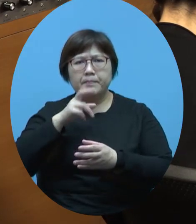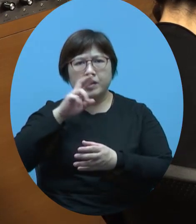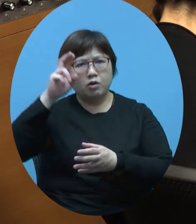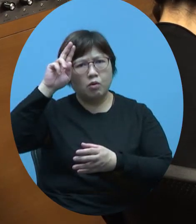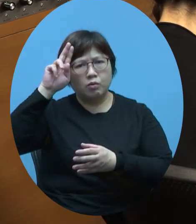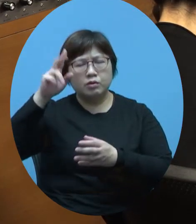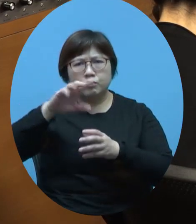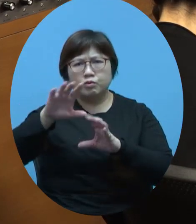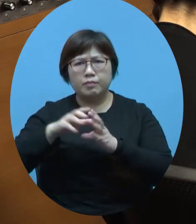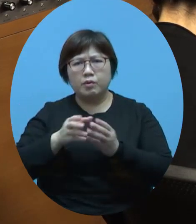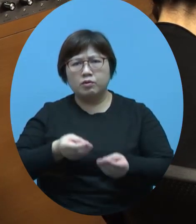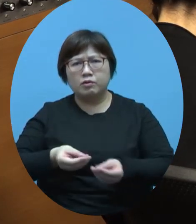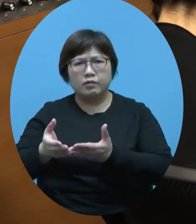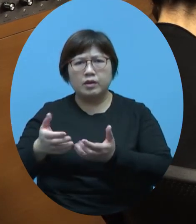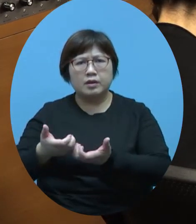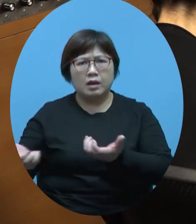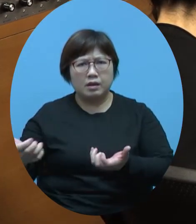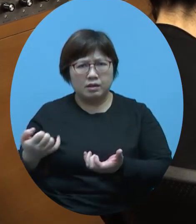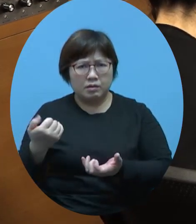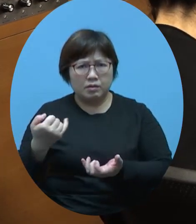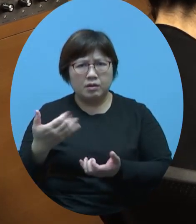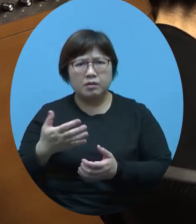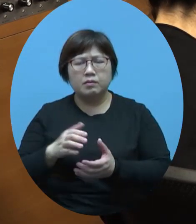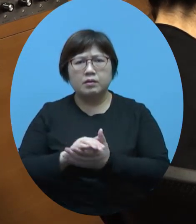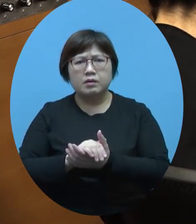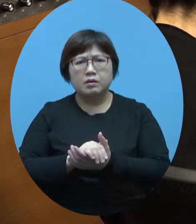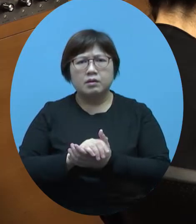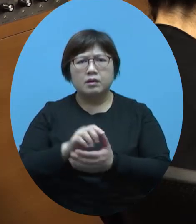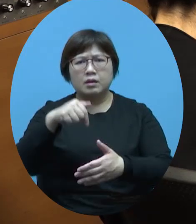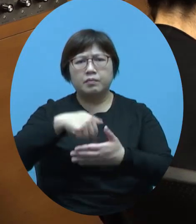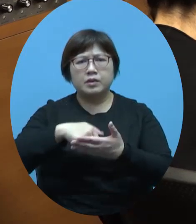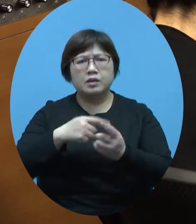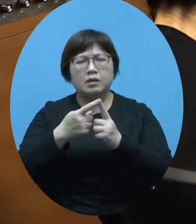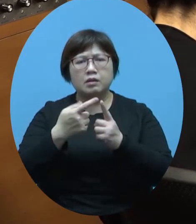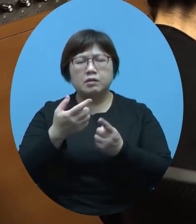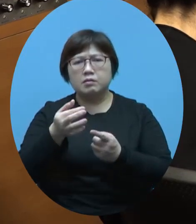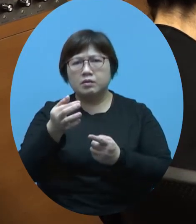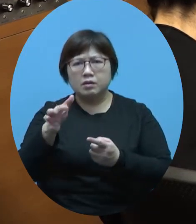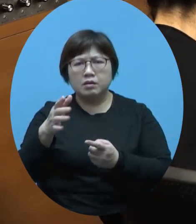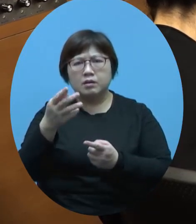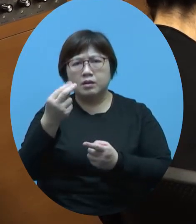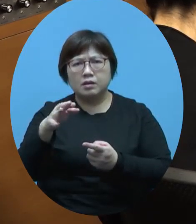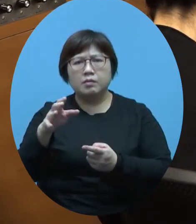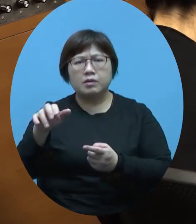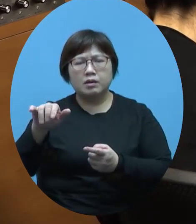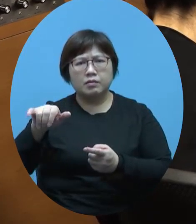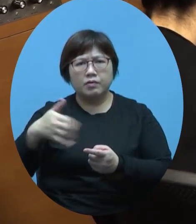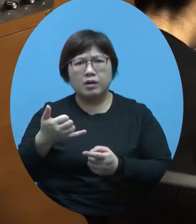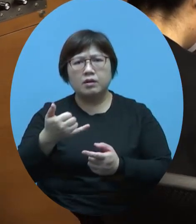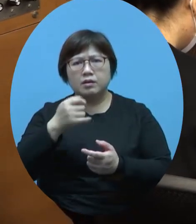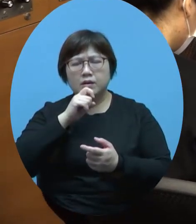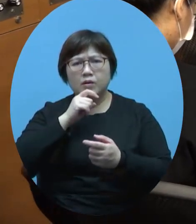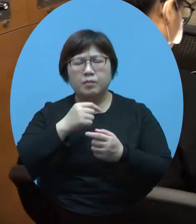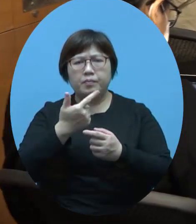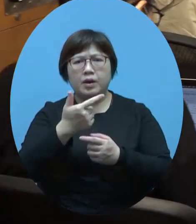翻去隔離咧？因為見翻咧，其實佢哋入面雖然係幾十個人翻嚟啦，咁但係都有8% 嘅人中